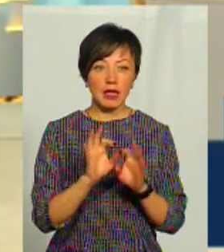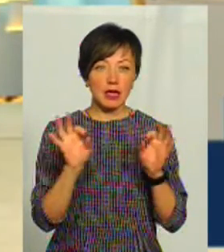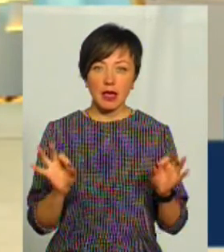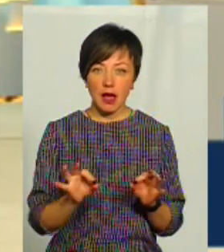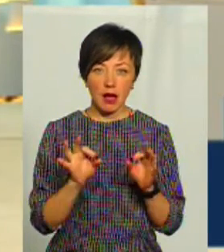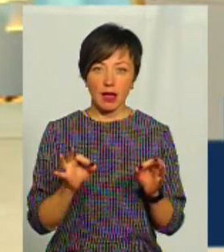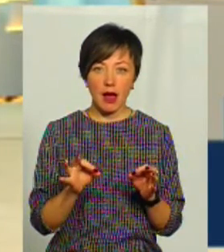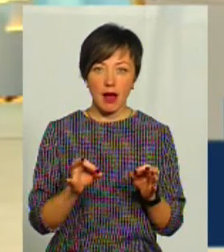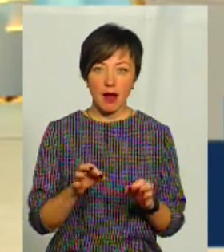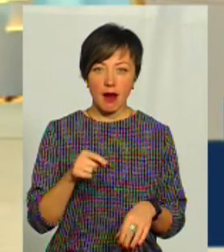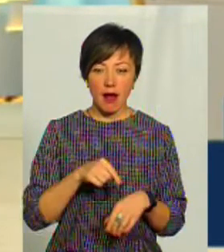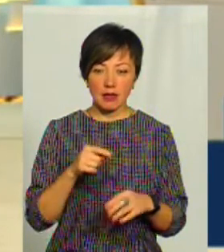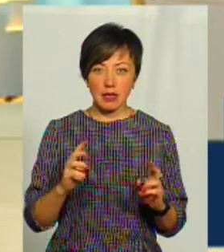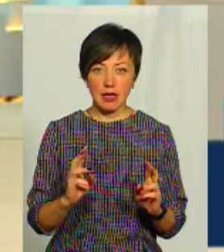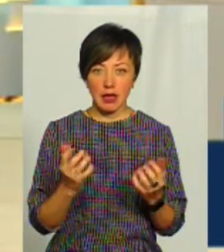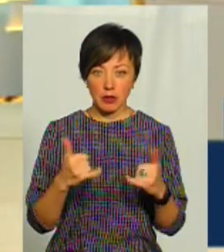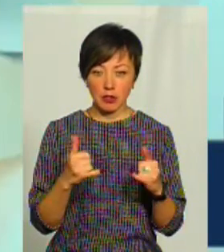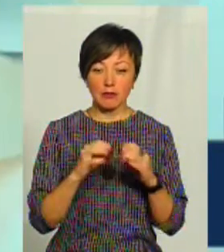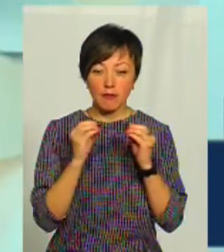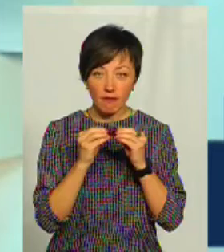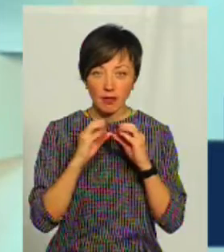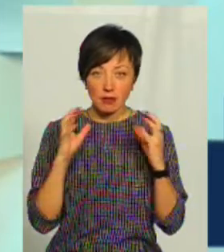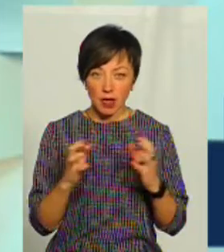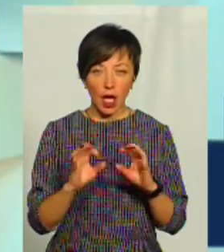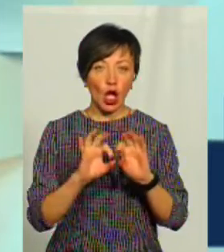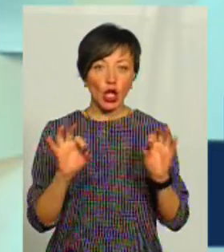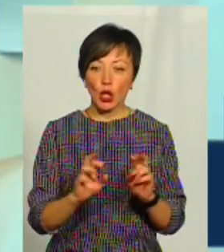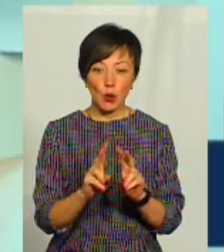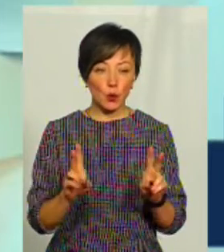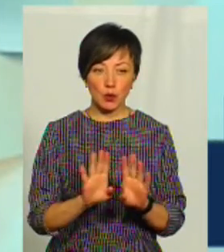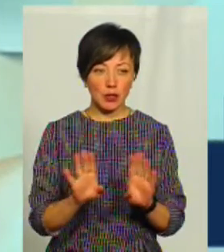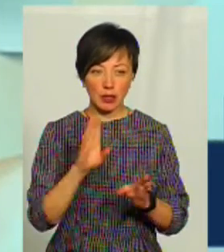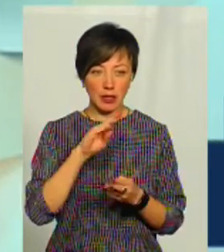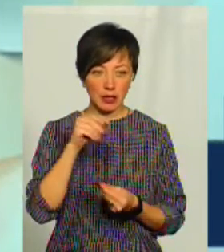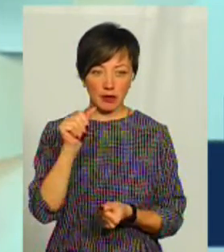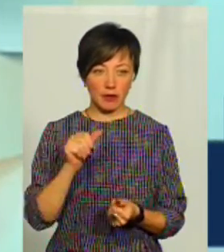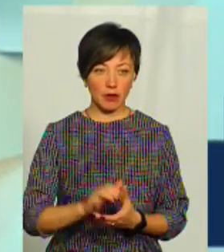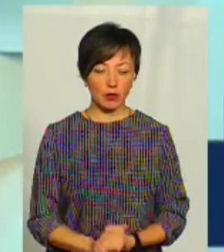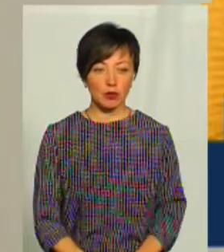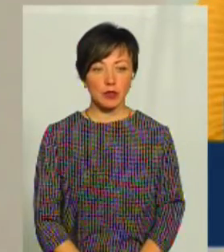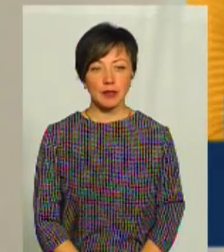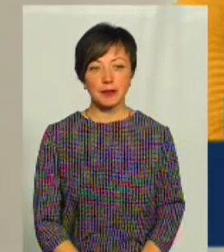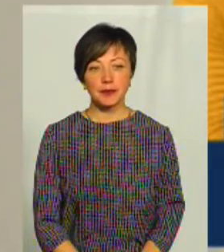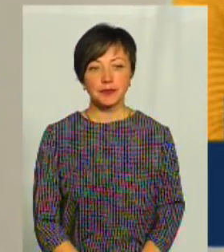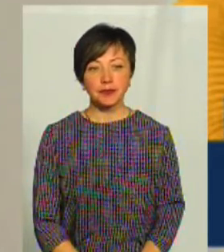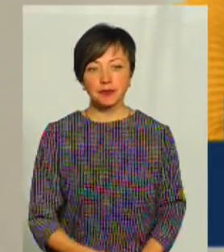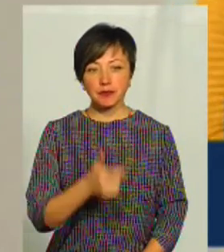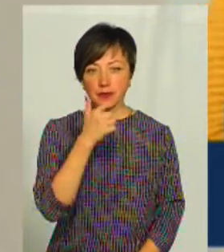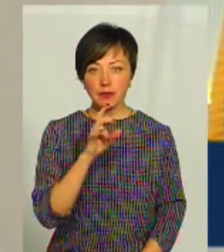в які хімічні реакції, вони зберігаються, тому зрозуміло, що нікуди вони не діваються. Пані